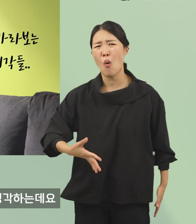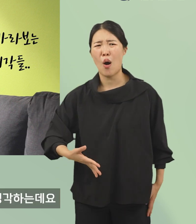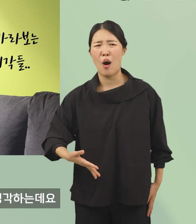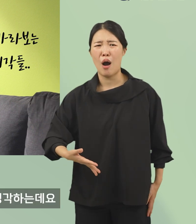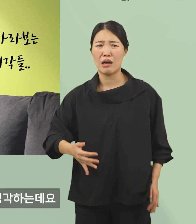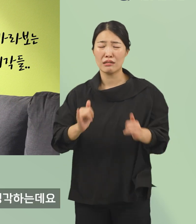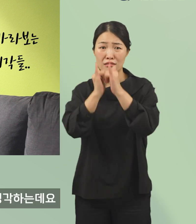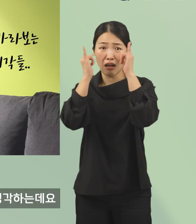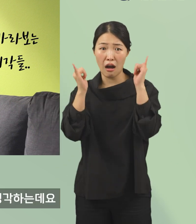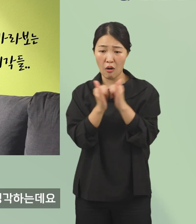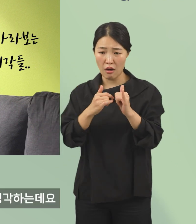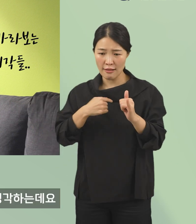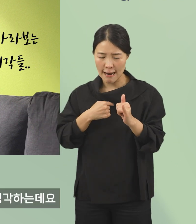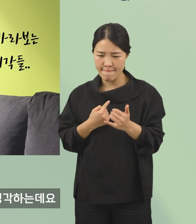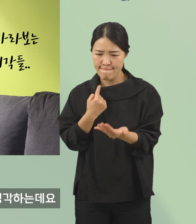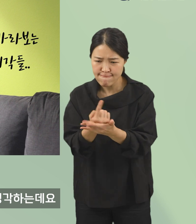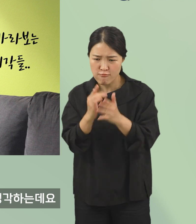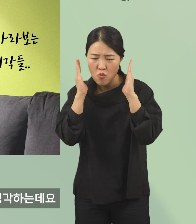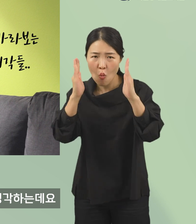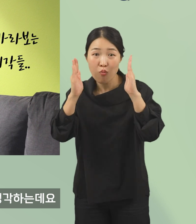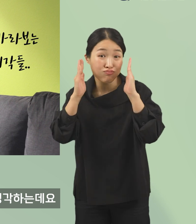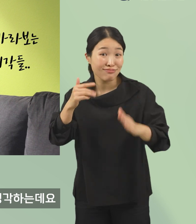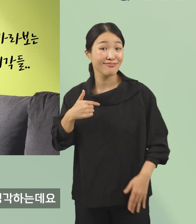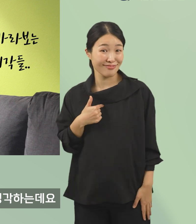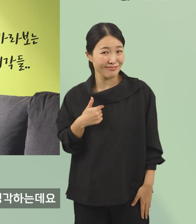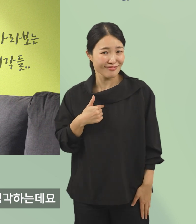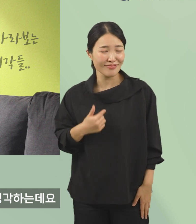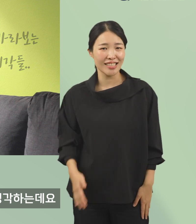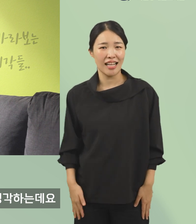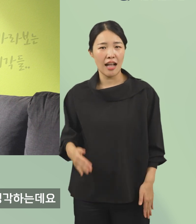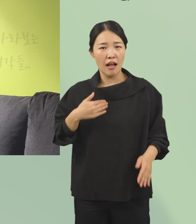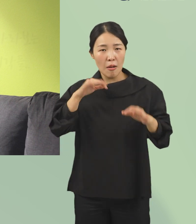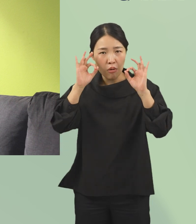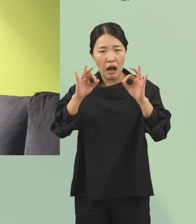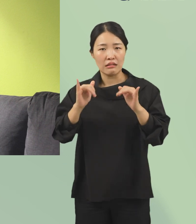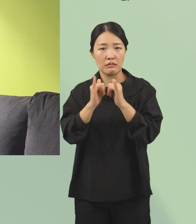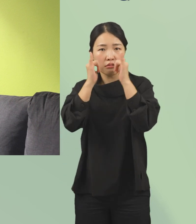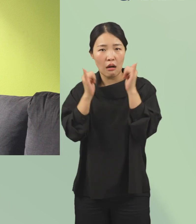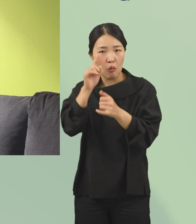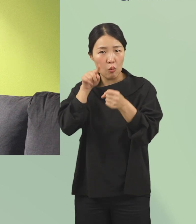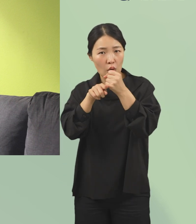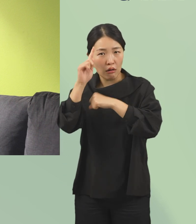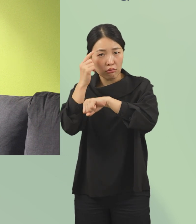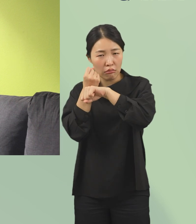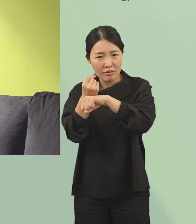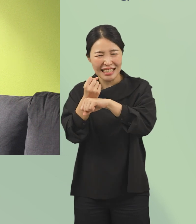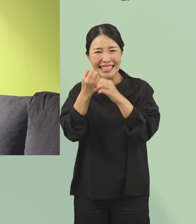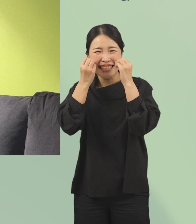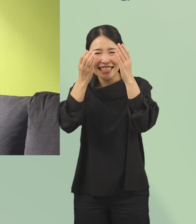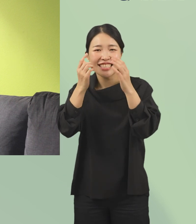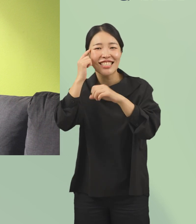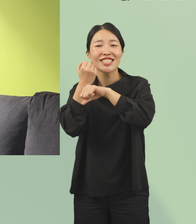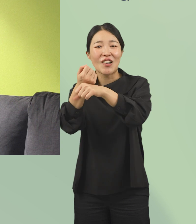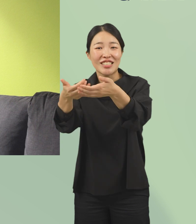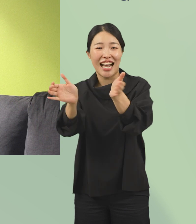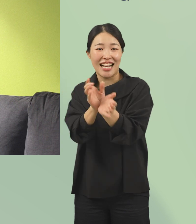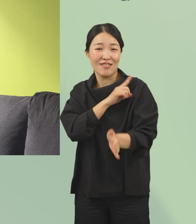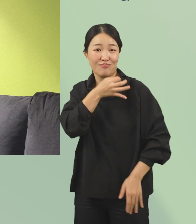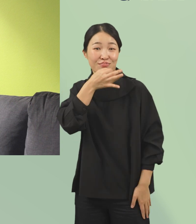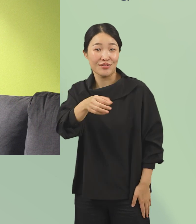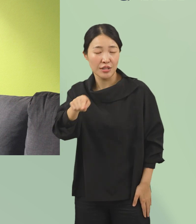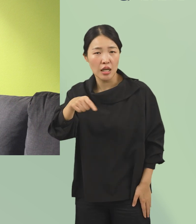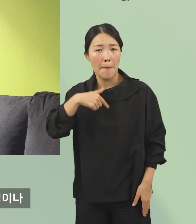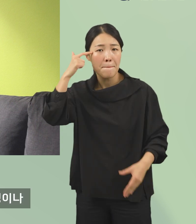뭔가 시각들이 있는 사회 속에서 제가 살고 있다고 생각하는데요. 뭐 그렇다면 지금